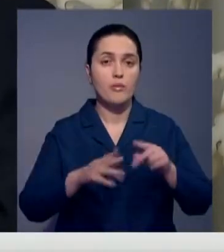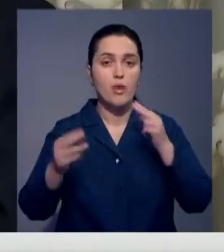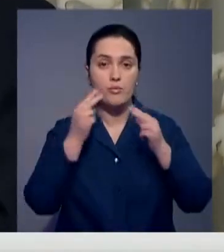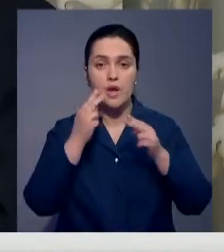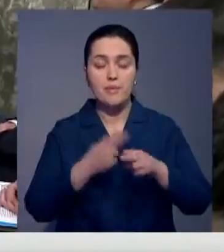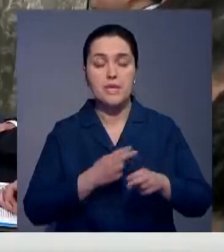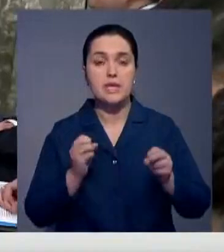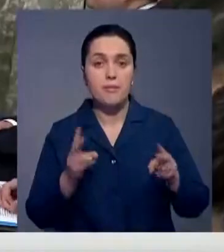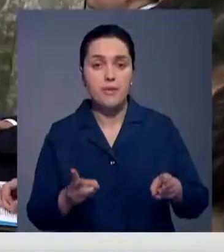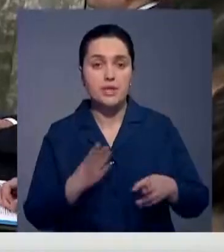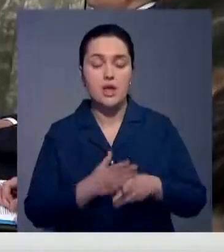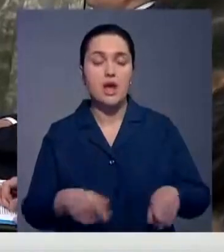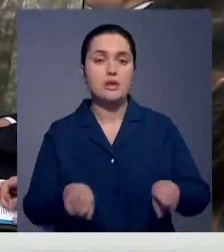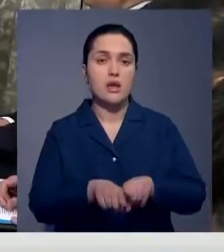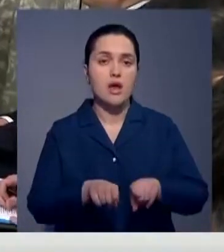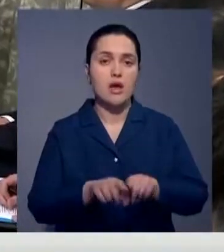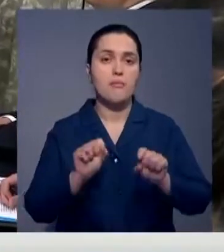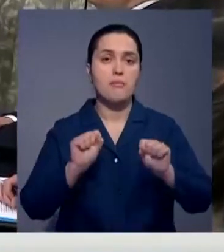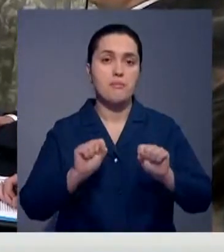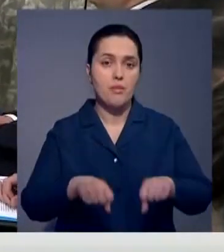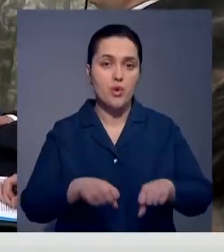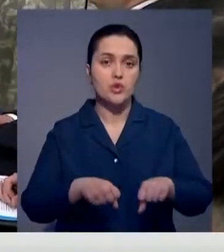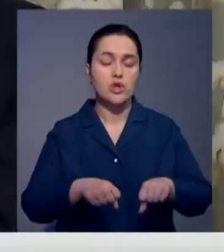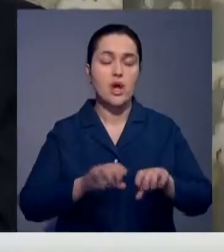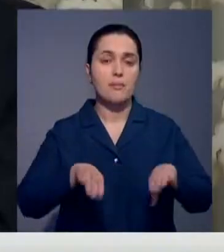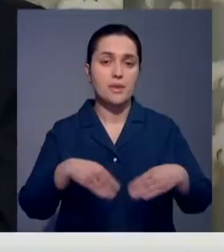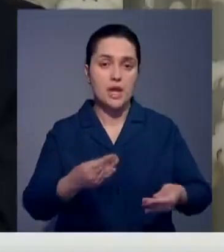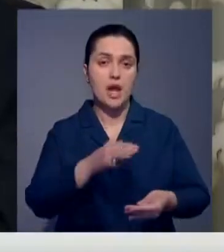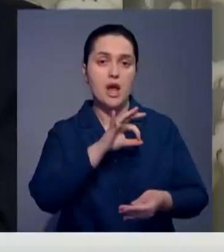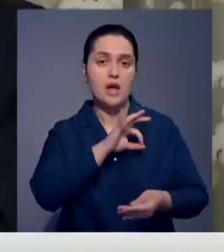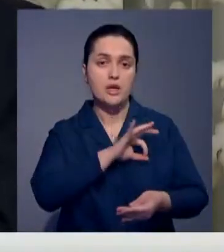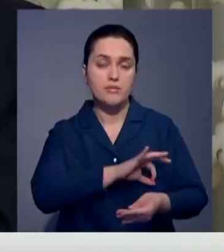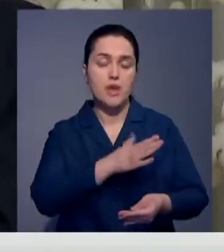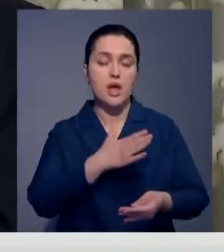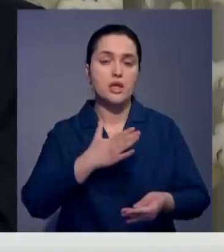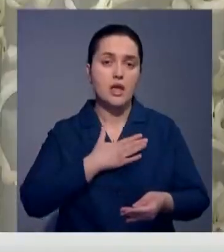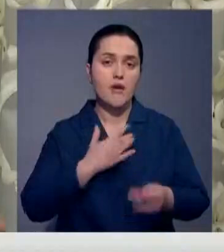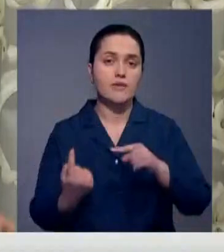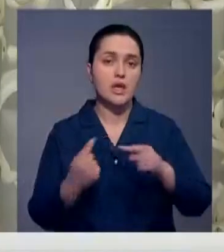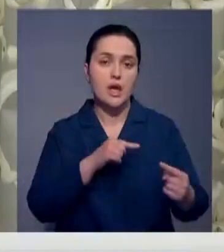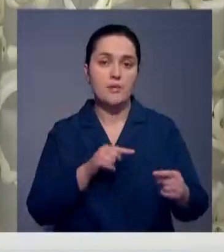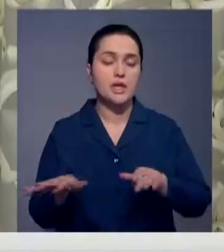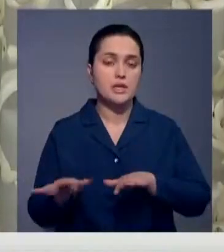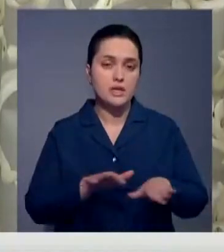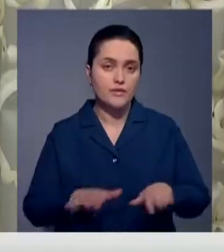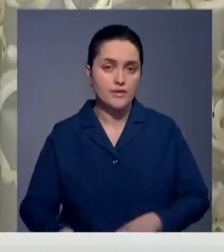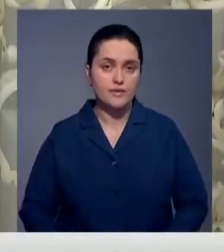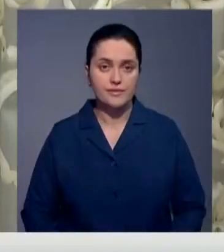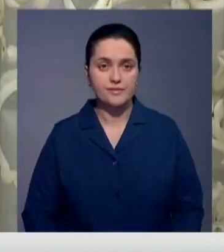безопасности которая также может придать продуктивный импульс нашему взаимодействию между